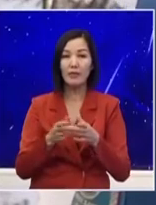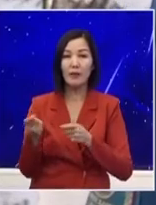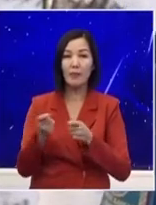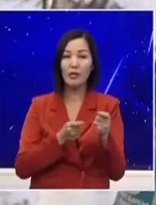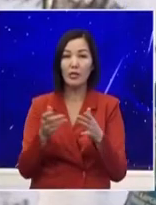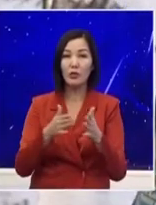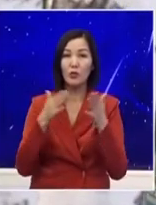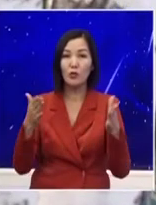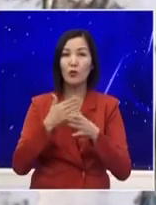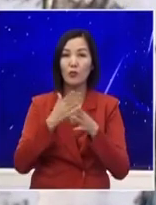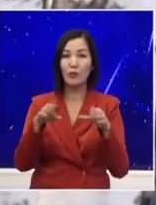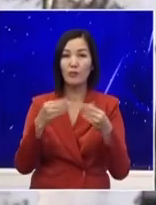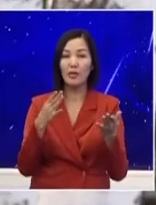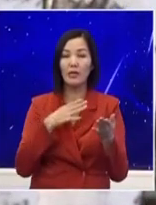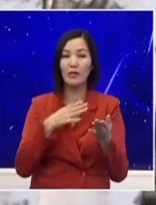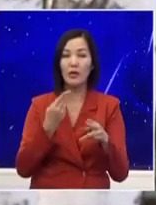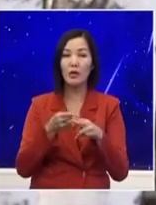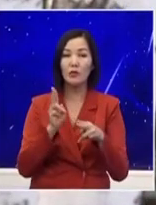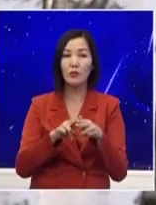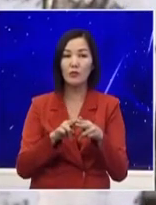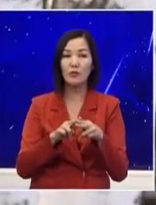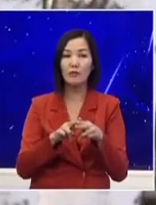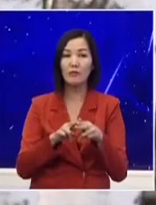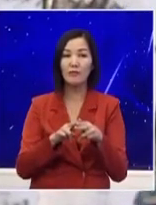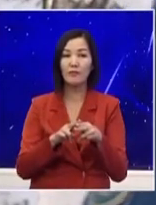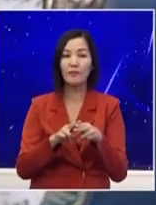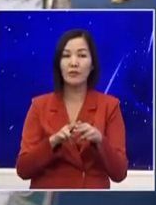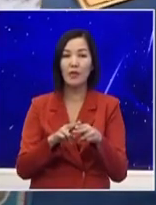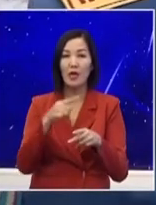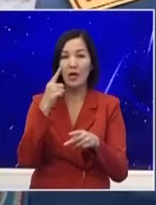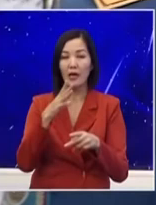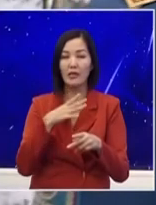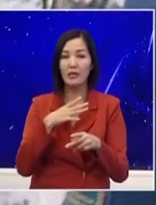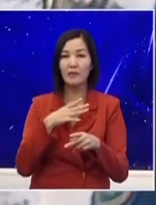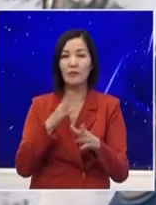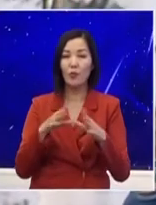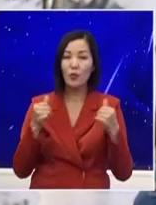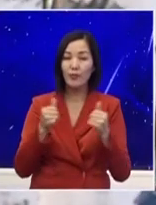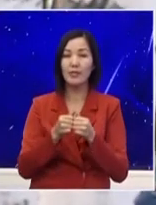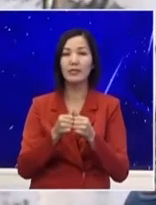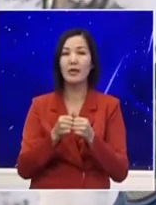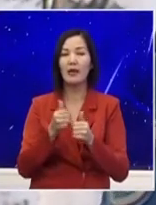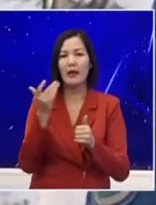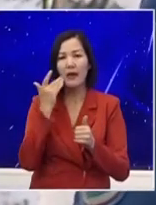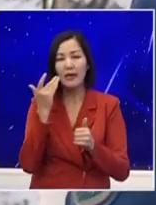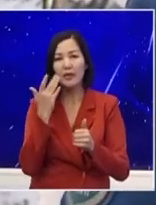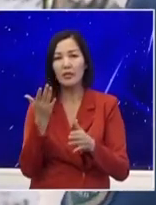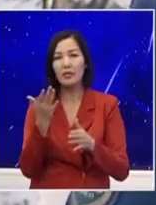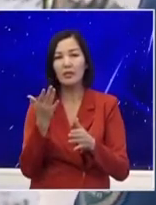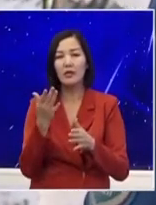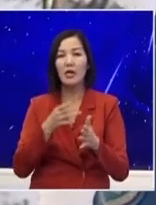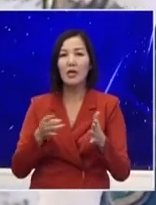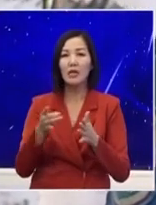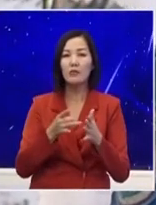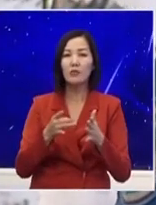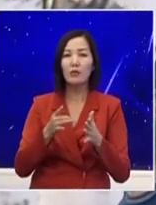басшыларына үлкен көмек көрсетіп жатыр. Сол себептен енді жаңа айтып кеттім, ол кісілердің жанұясына әр қашанда